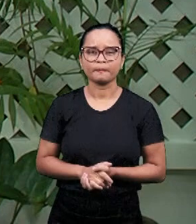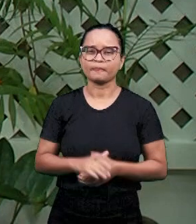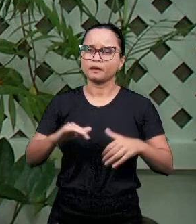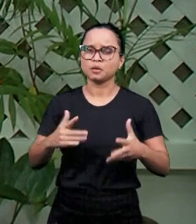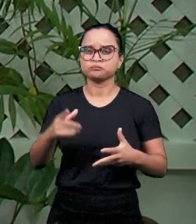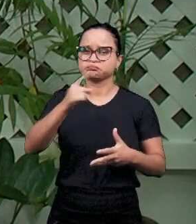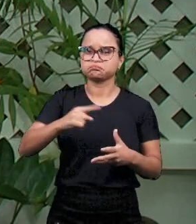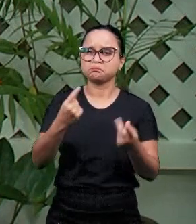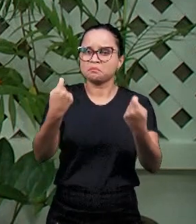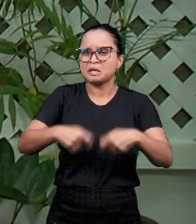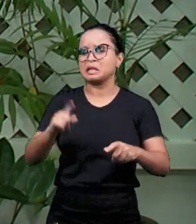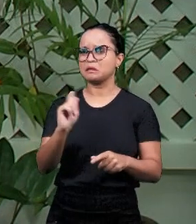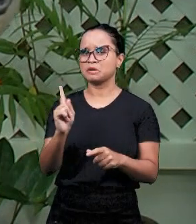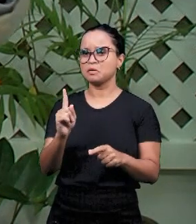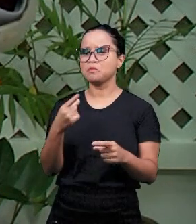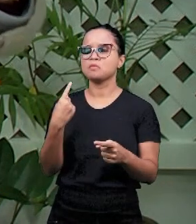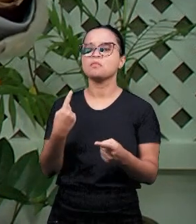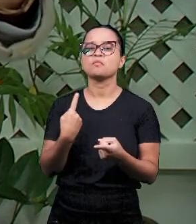eux, ils n'ont pas besoin.